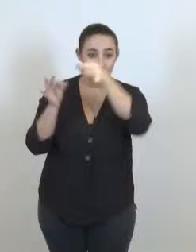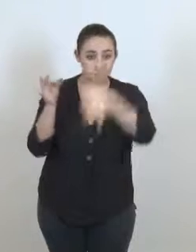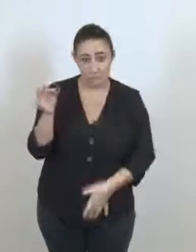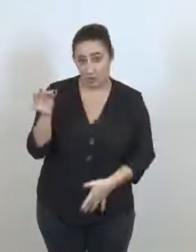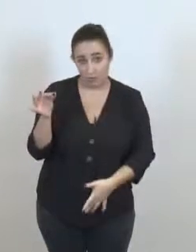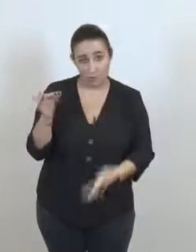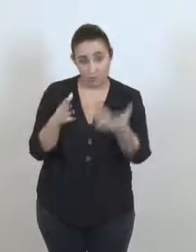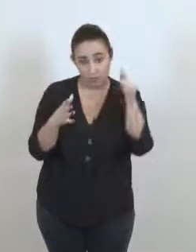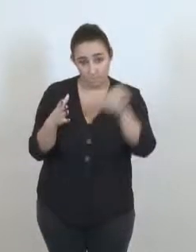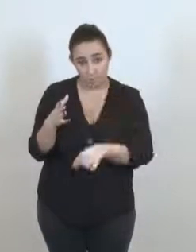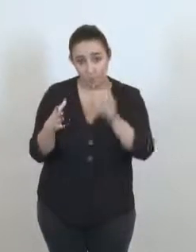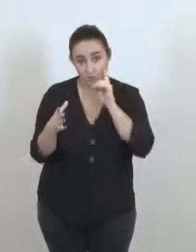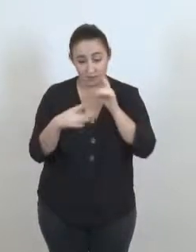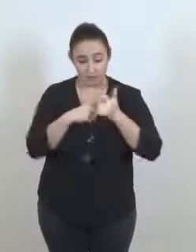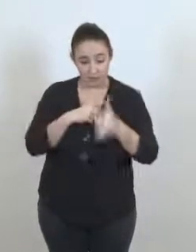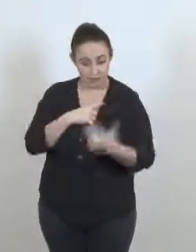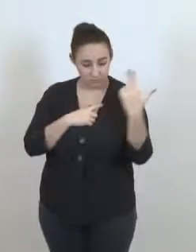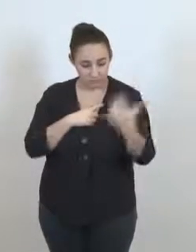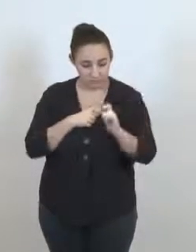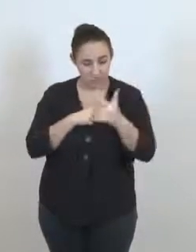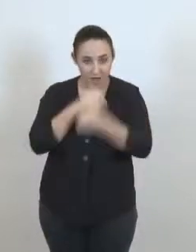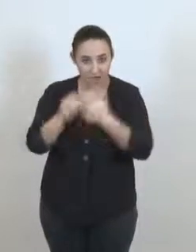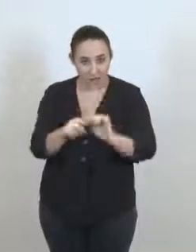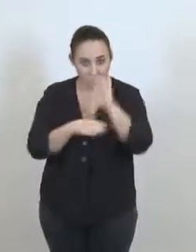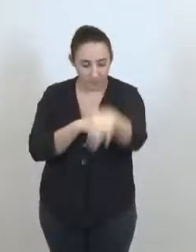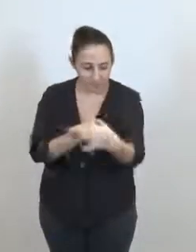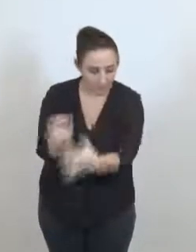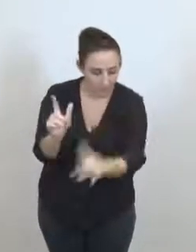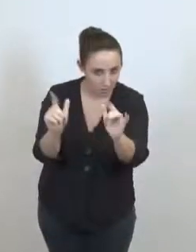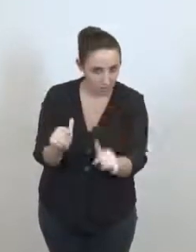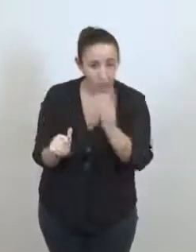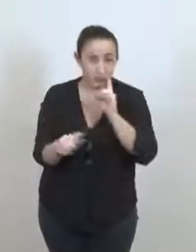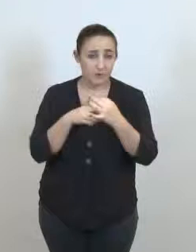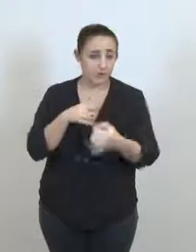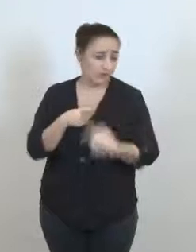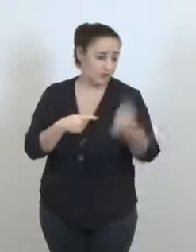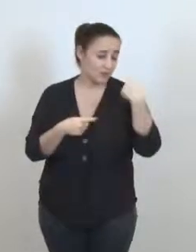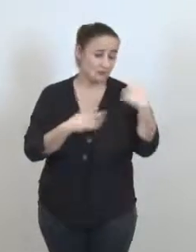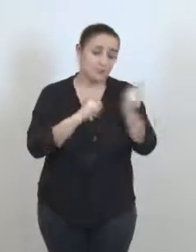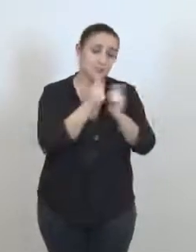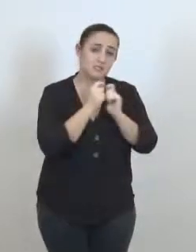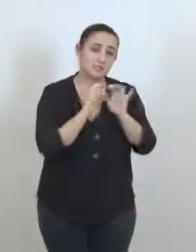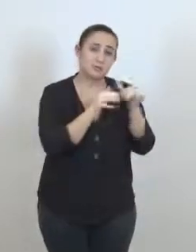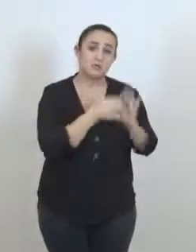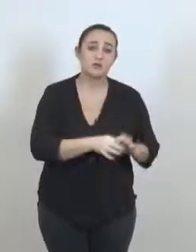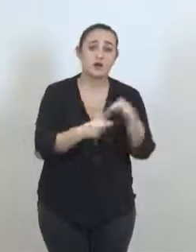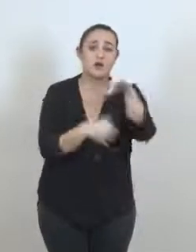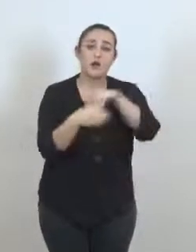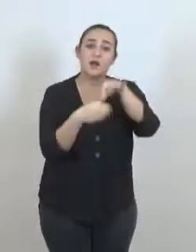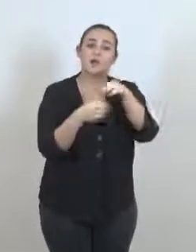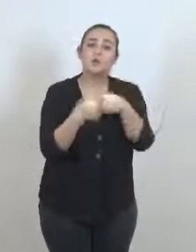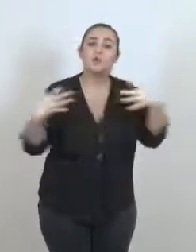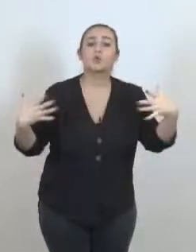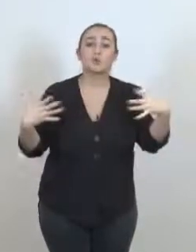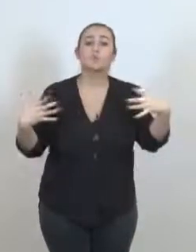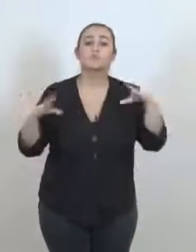à 1 an sur l'efficacité du dispositif. En effet, j'ai pu discuter cette semaine avec des élus du groupe majoritaire des